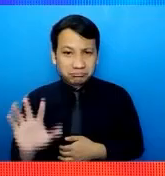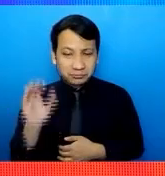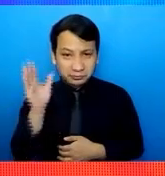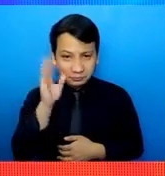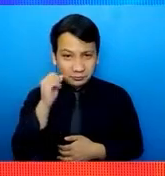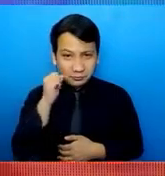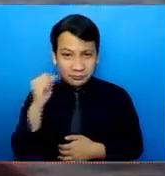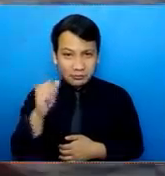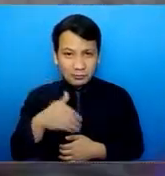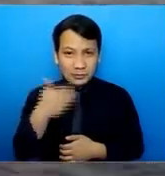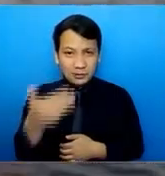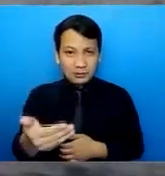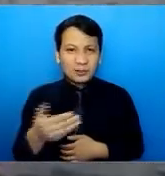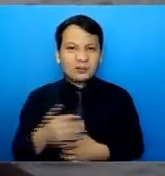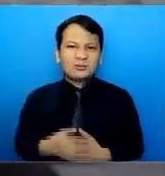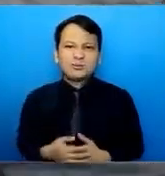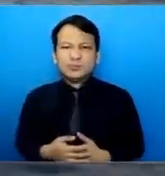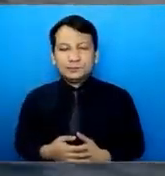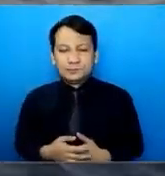Sabonte.